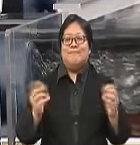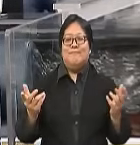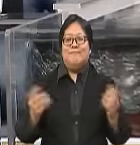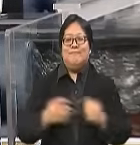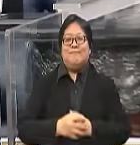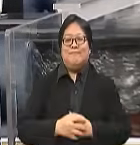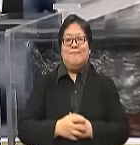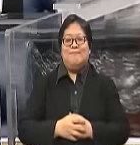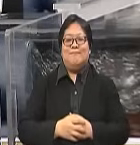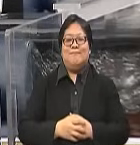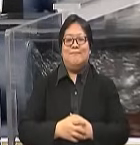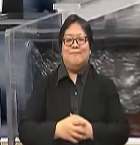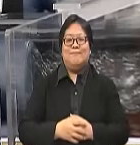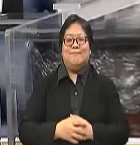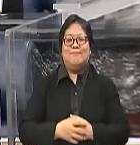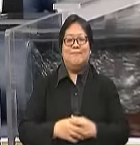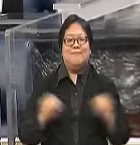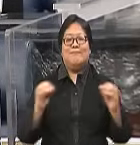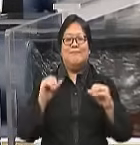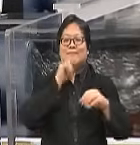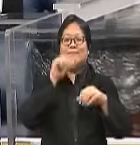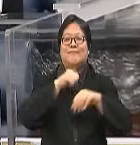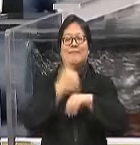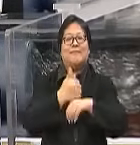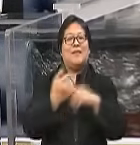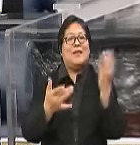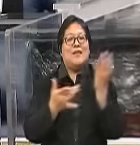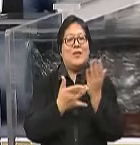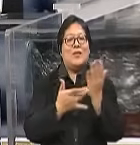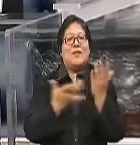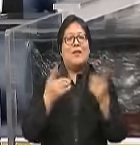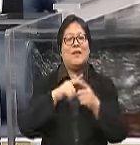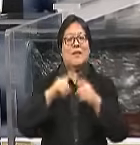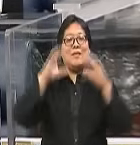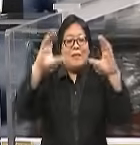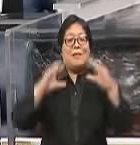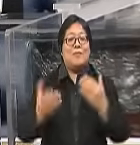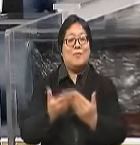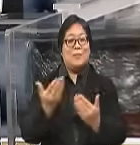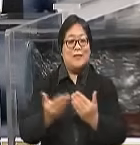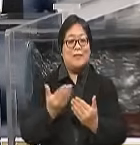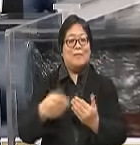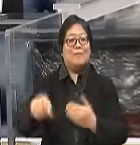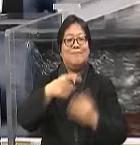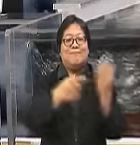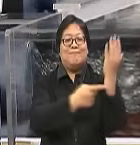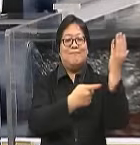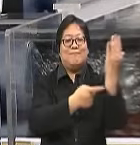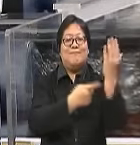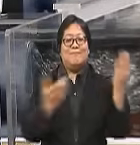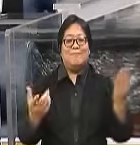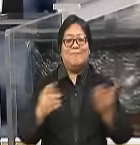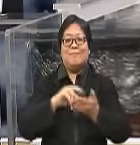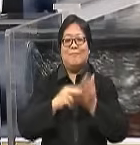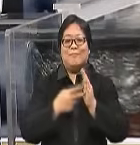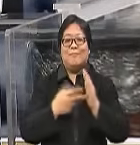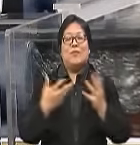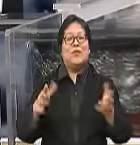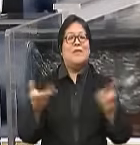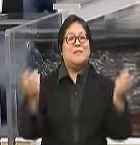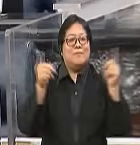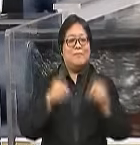ketidakadaan Ketep tidak wujudnya teknologi ataupun cari-cari yang lebih mudah untuk mereka menurut kita Mak ini telah